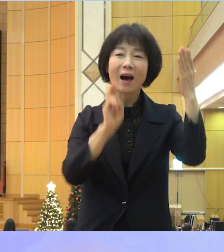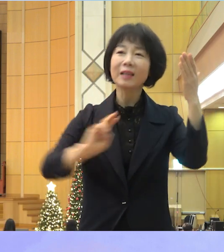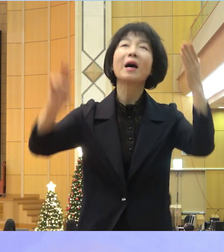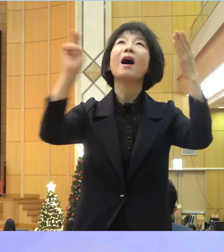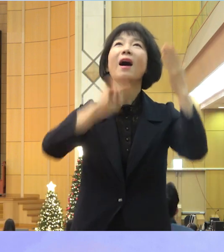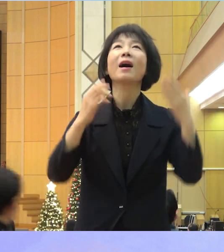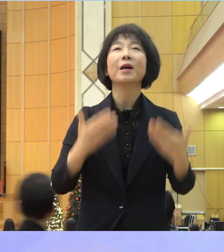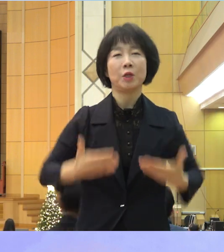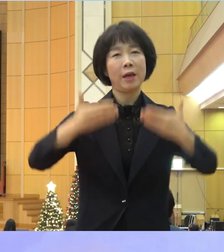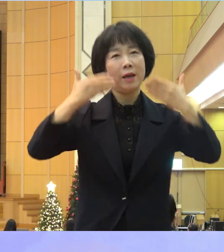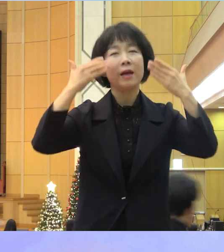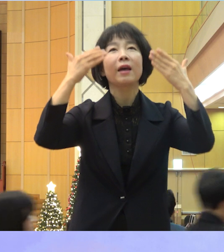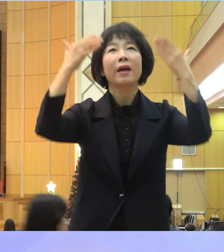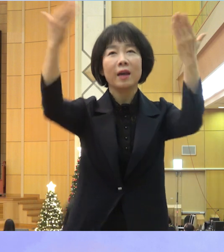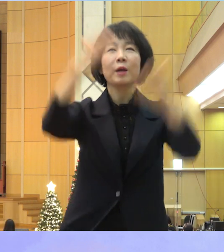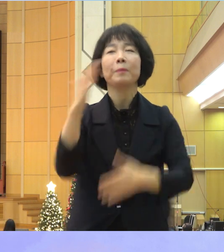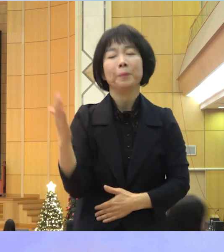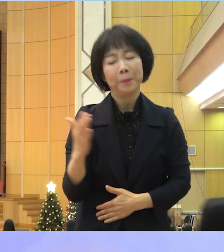할렐루야